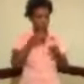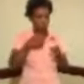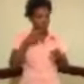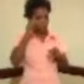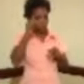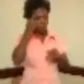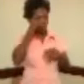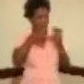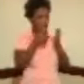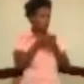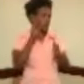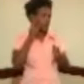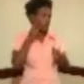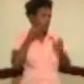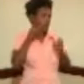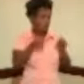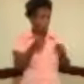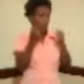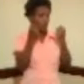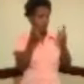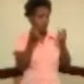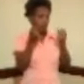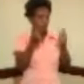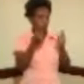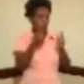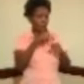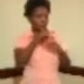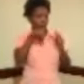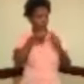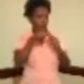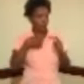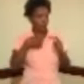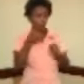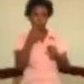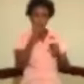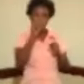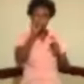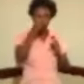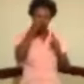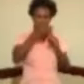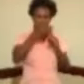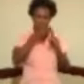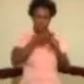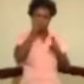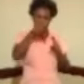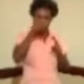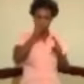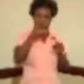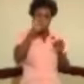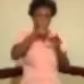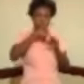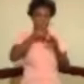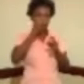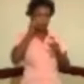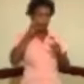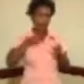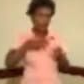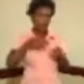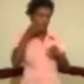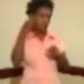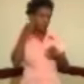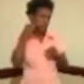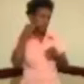pas oublier. Que nous tous sommes haïtiens et que nous avons un pays pour nous sauver. Ce n'est pas un seul monde, président ou quoi, qui a sauvé.